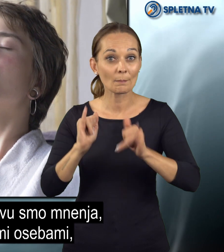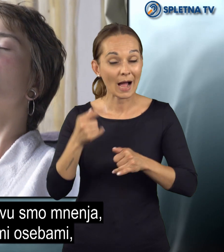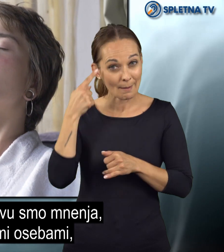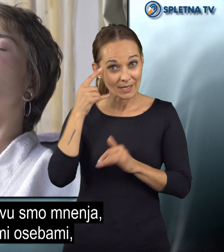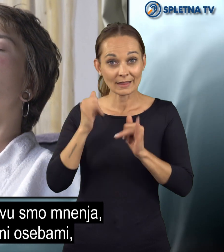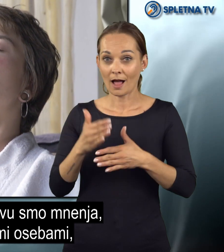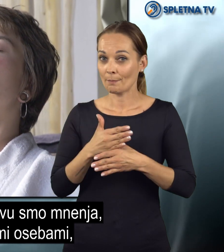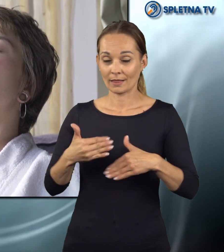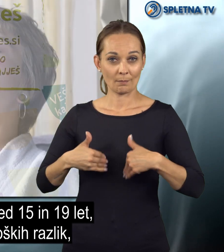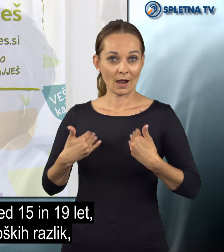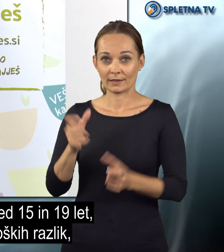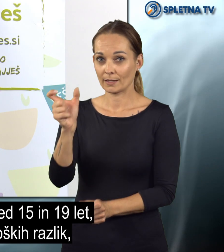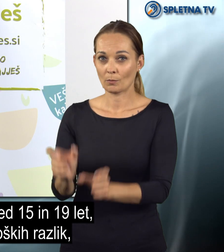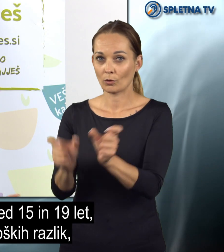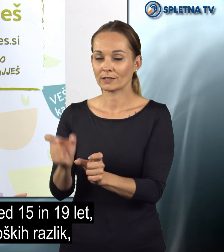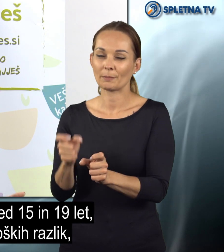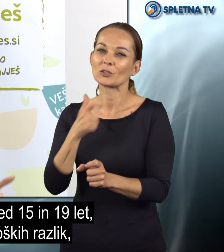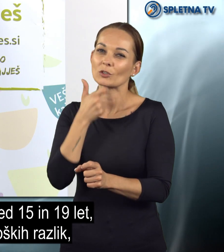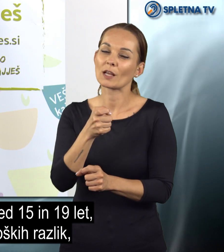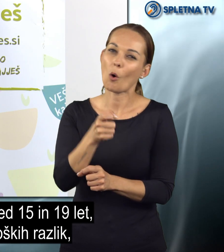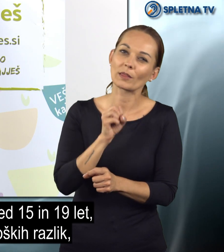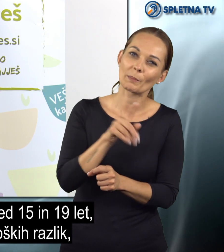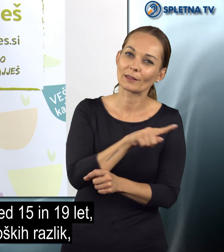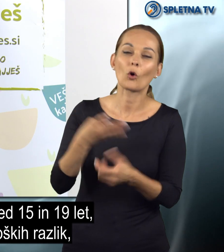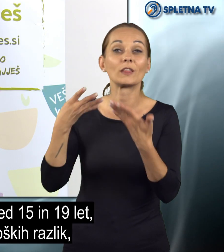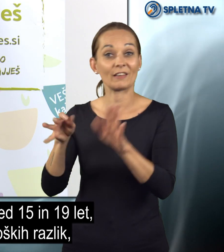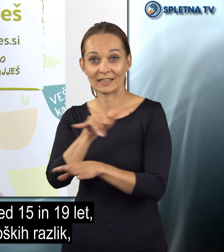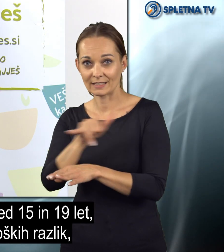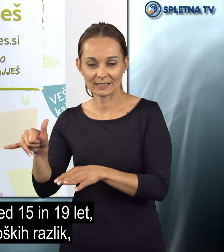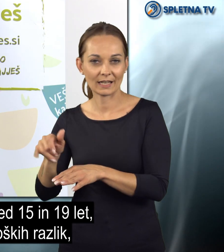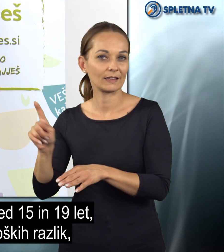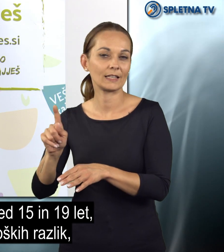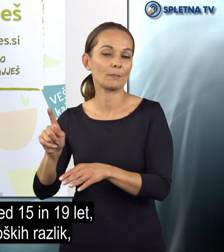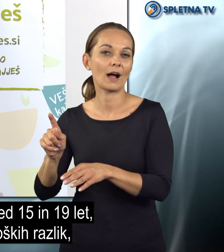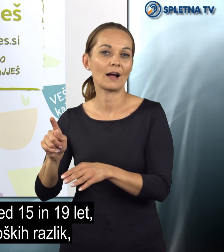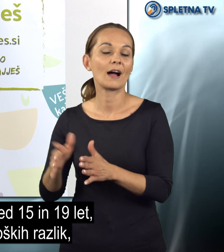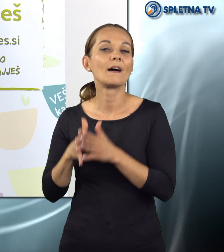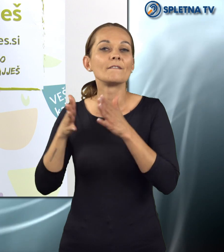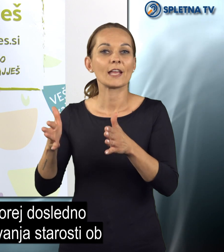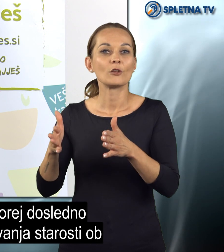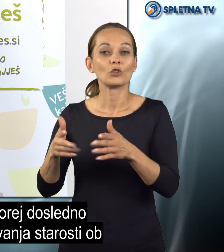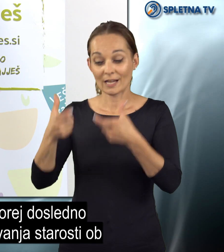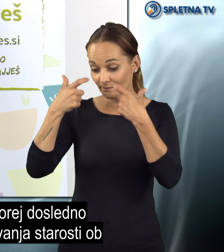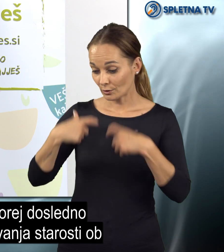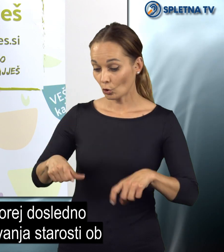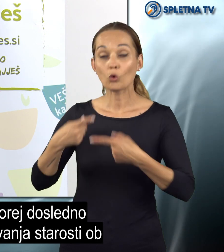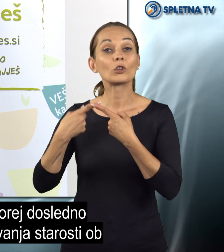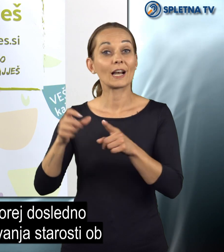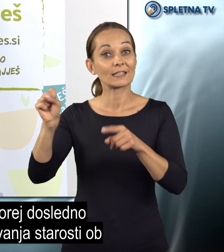da med mladimi osebami, starimi nekako med 15 in 19 let, ni večjih fizioloških razlik, zato je v